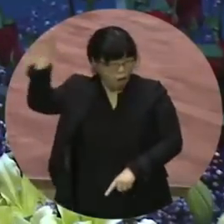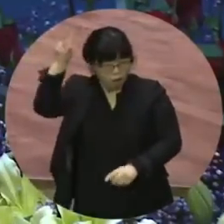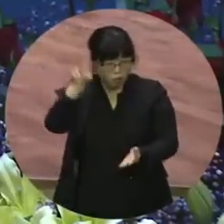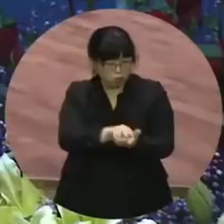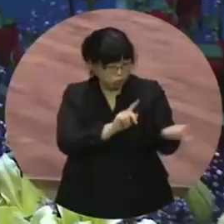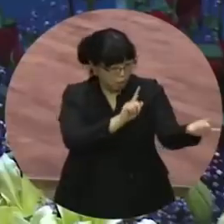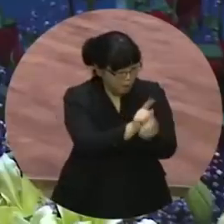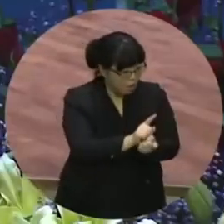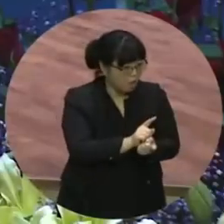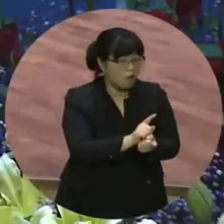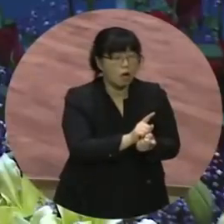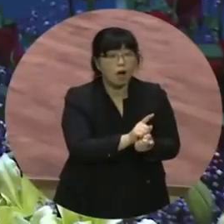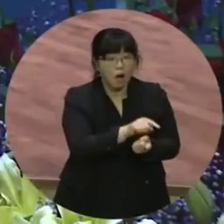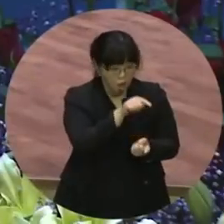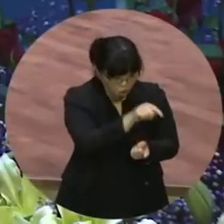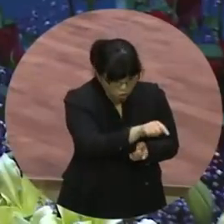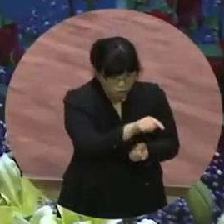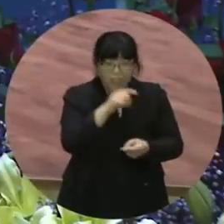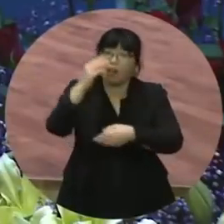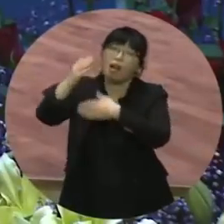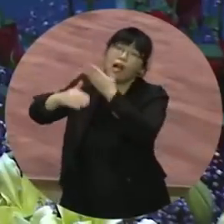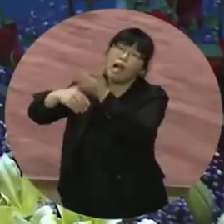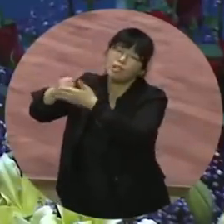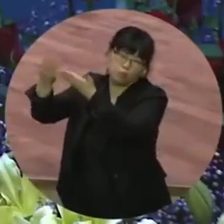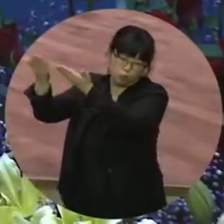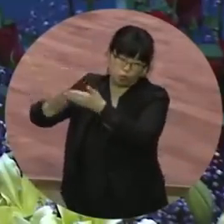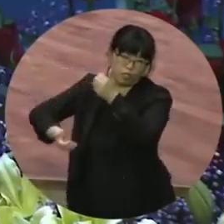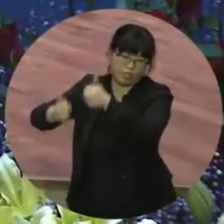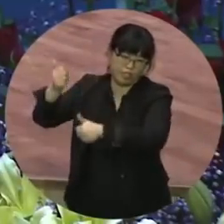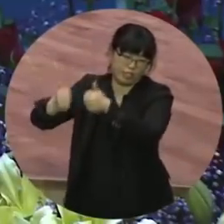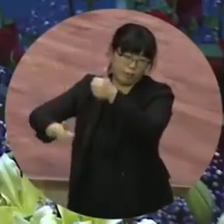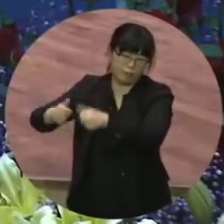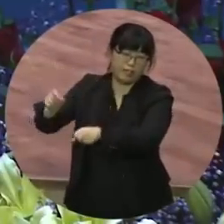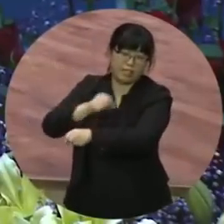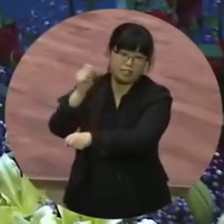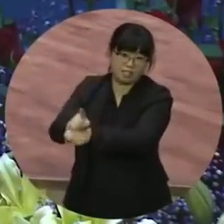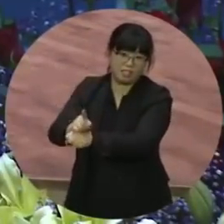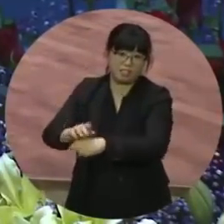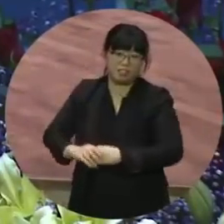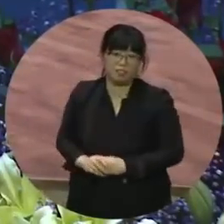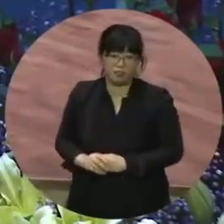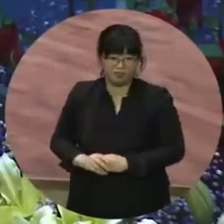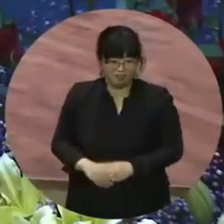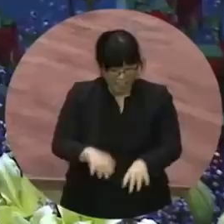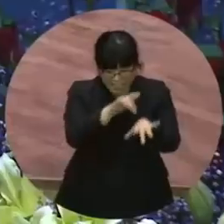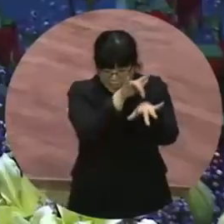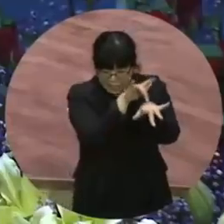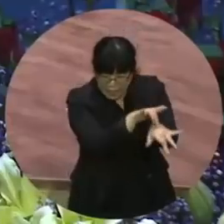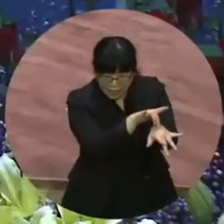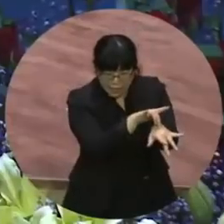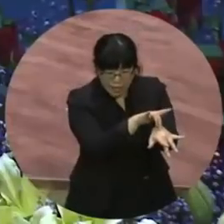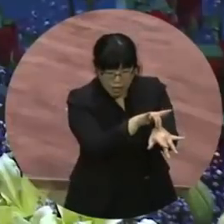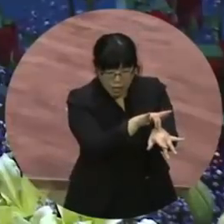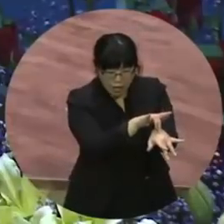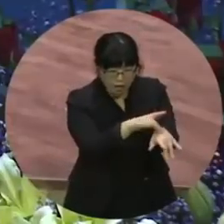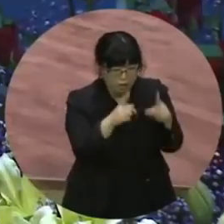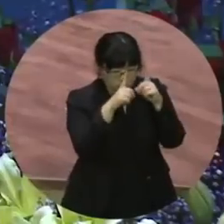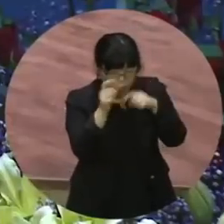이건 하나님이 주시는 거예요. 사단이 주는 건 내가 욕심을 내가, 내가 잘못해가, 내가 잘못 오는